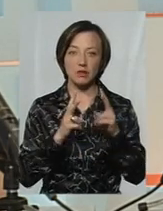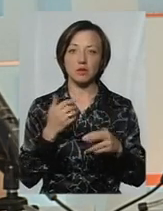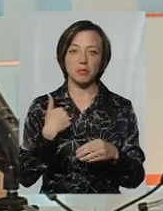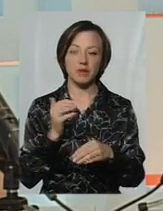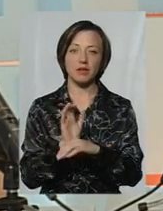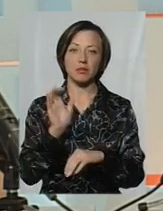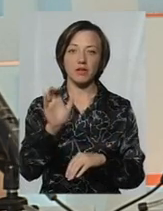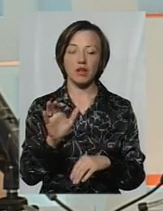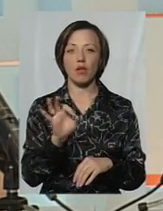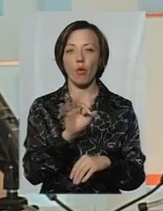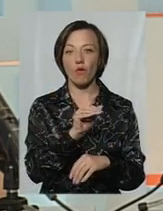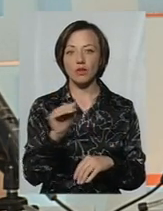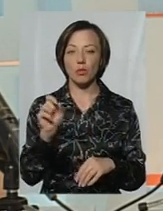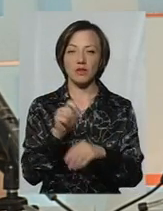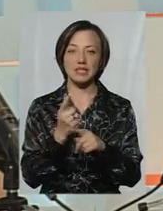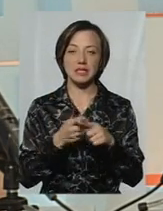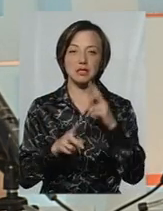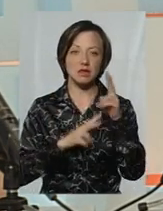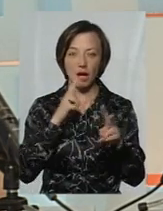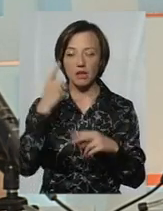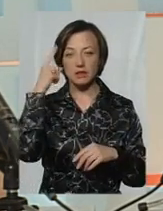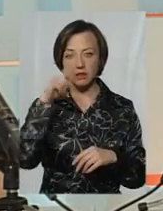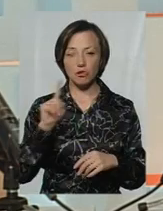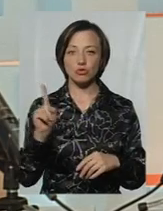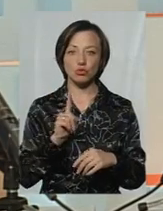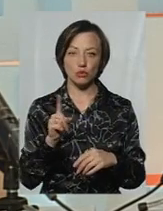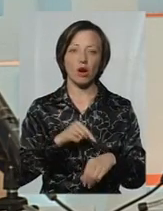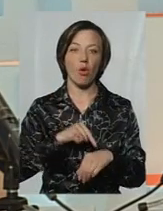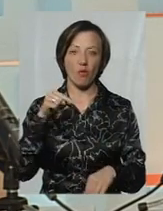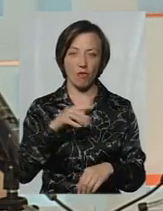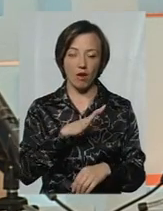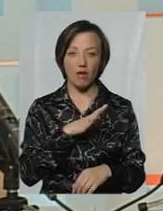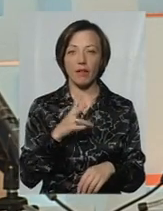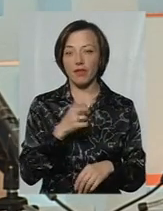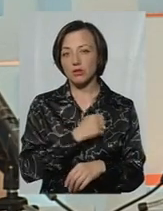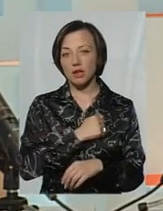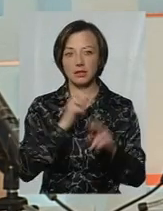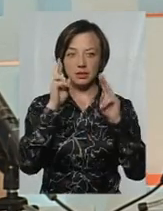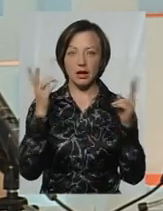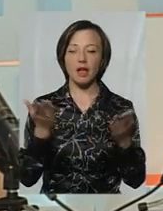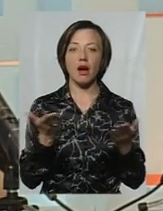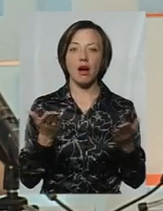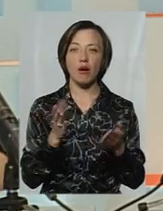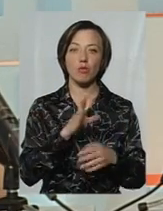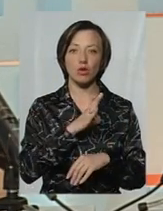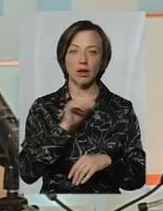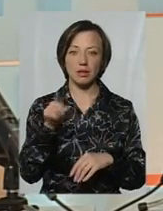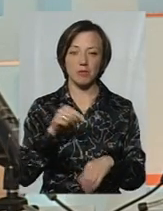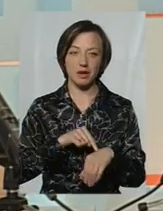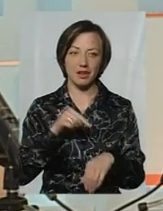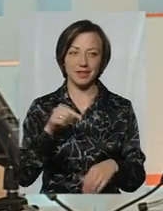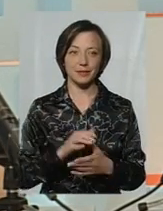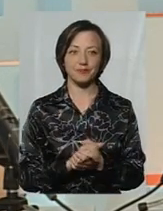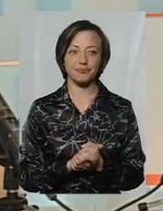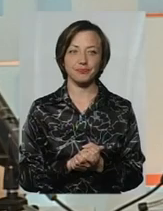відправляли якби на Офіс уповноваженої ці скарги, знаю, що вони реагували. На жаль, ми не знаємо, яка там була саме реакція,